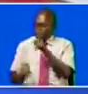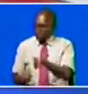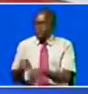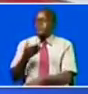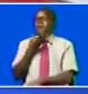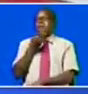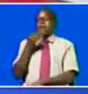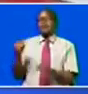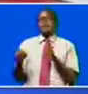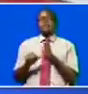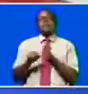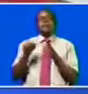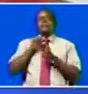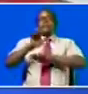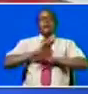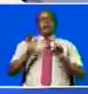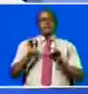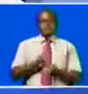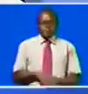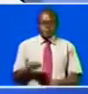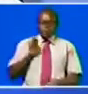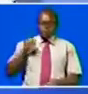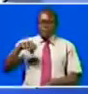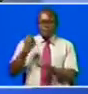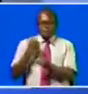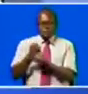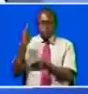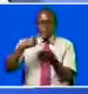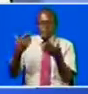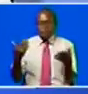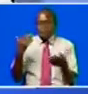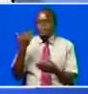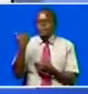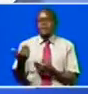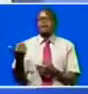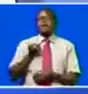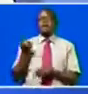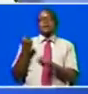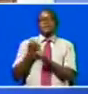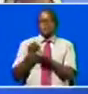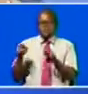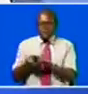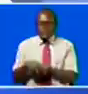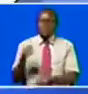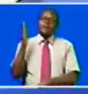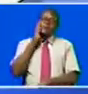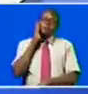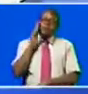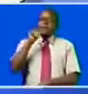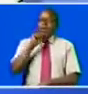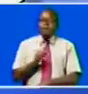yako na kibamia hatoshi. Kwa hivyo wanawake mfanye adabu. Na siku zote si wasana wadogo wanafanya haya mama. Wamama wamezidi